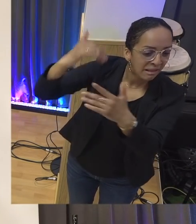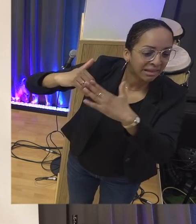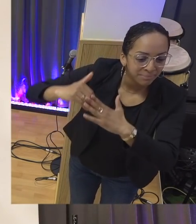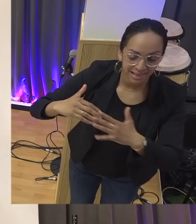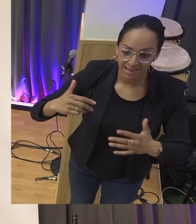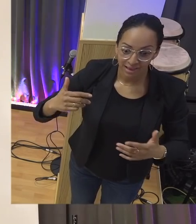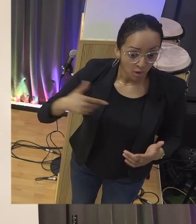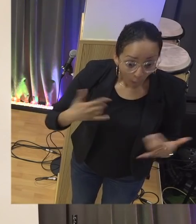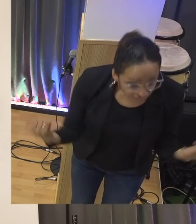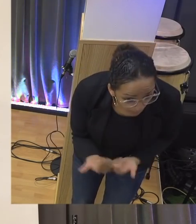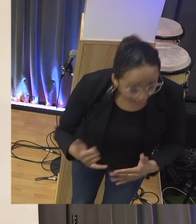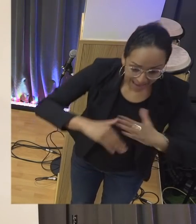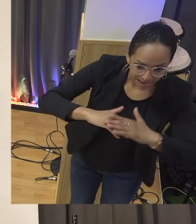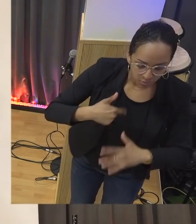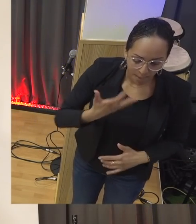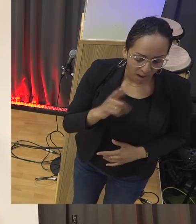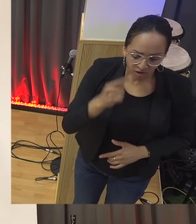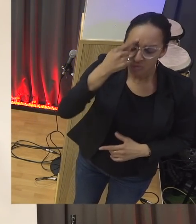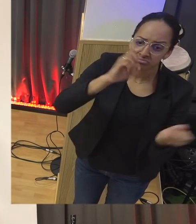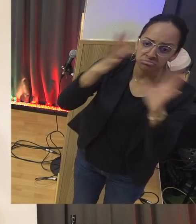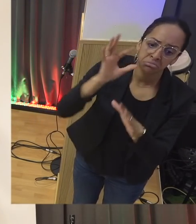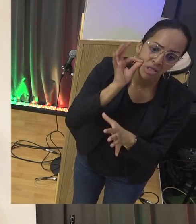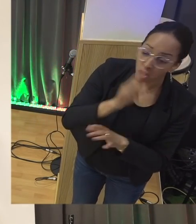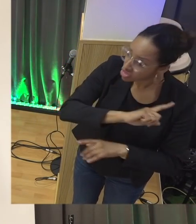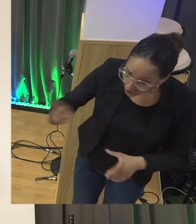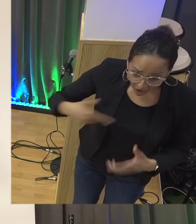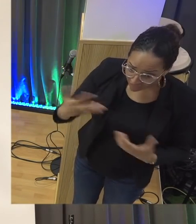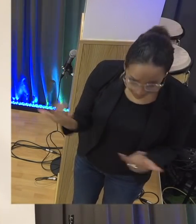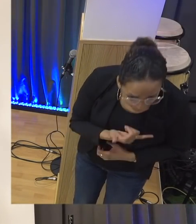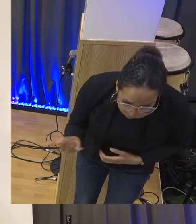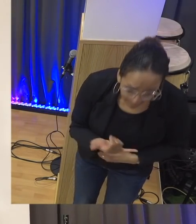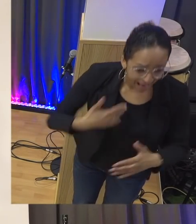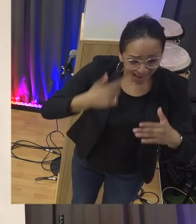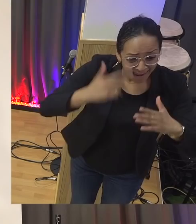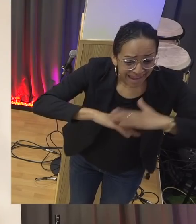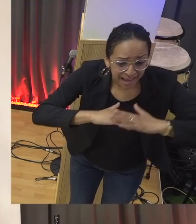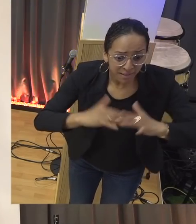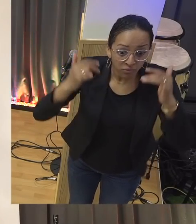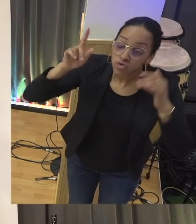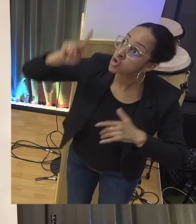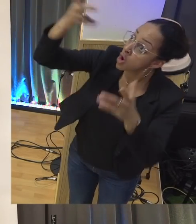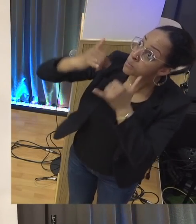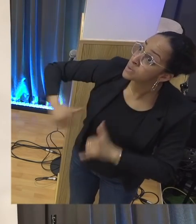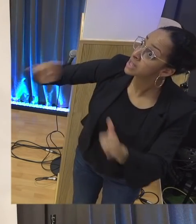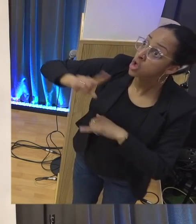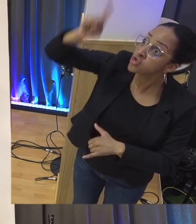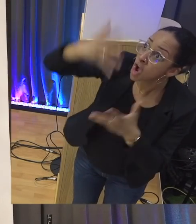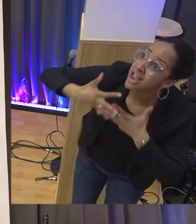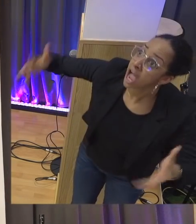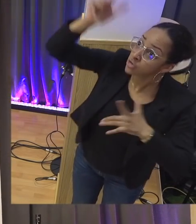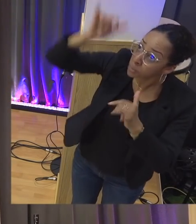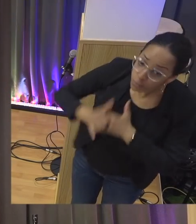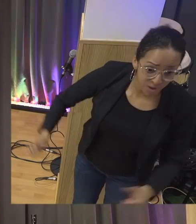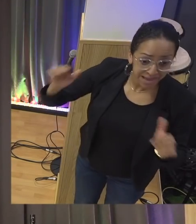ne veux pas être limité, je ne veux pas rentrer dans le misérabilisme spirituel, je ne veux pas finalement limiter la puissance de Dieu. Mon Dieu, tu es grand, tu es puissant pour faire